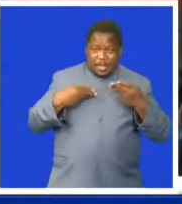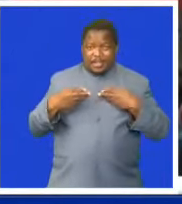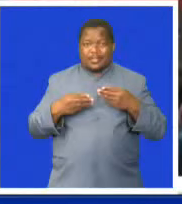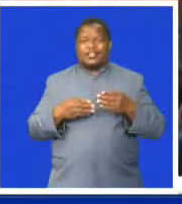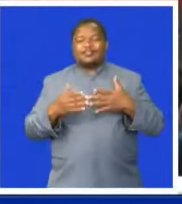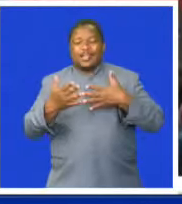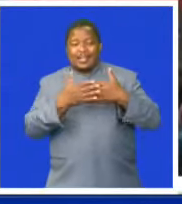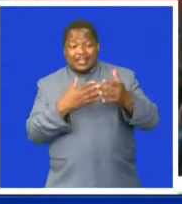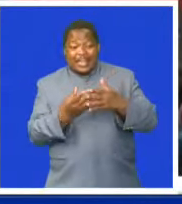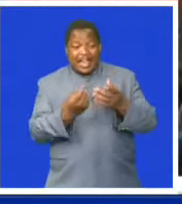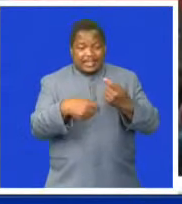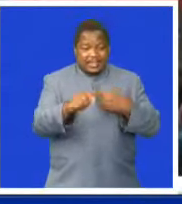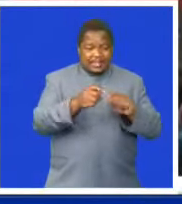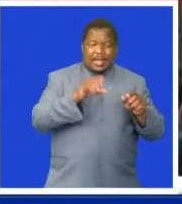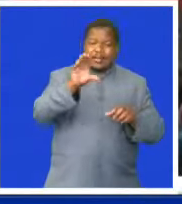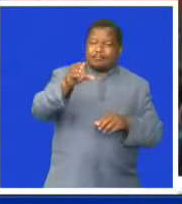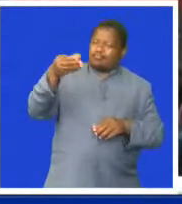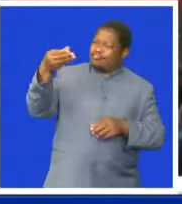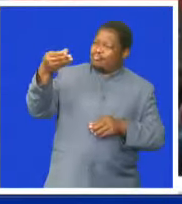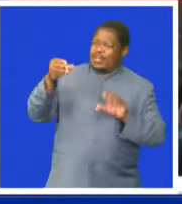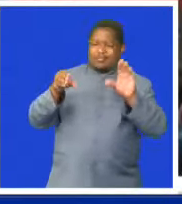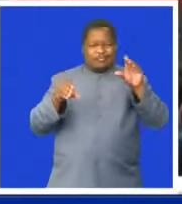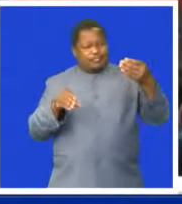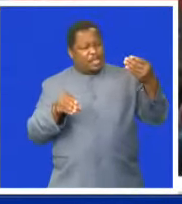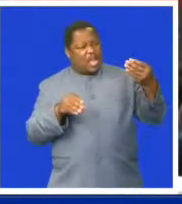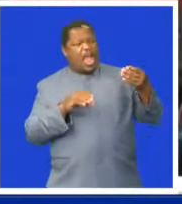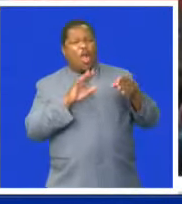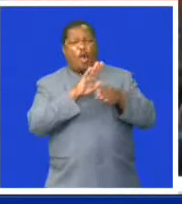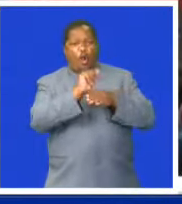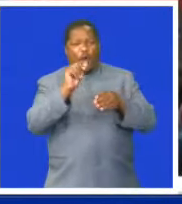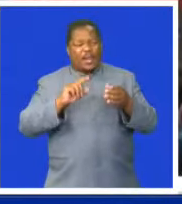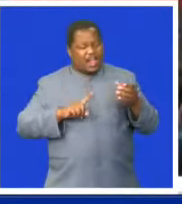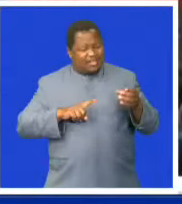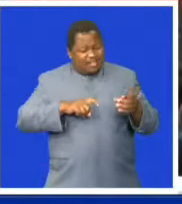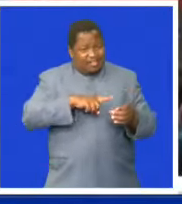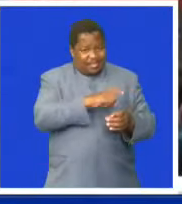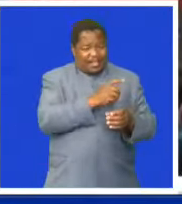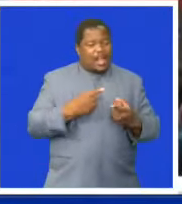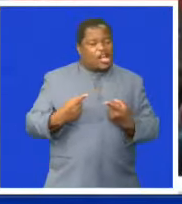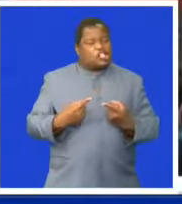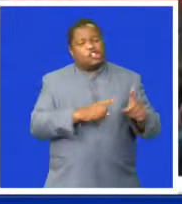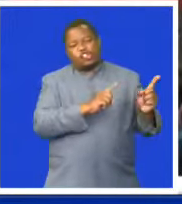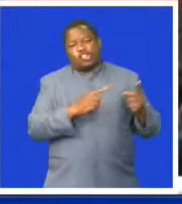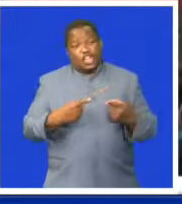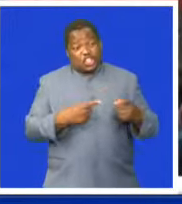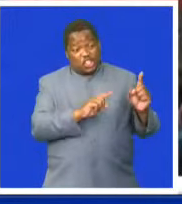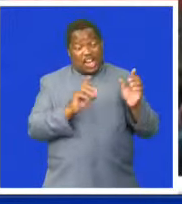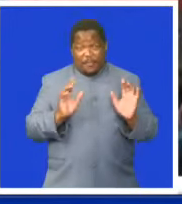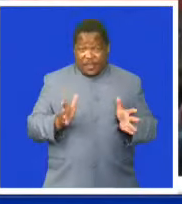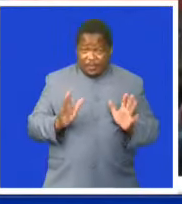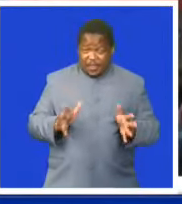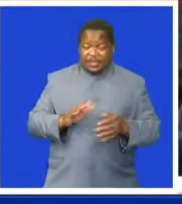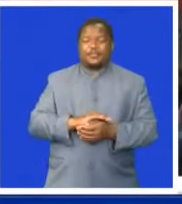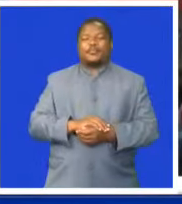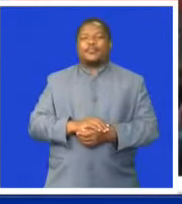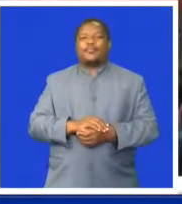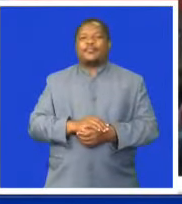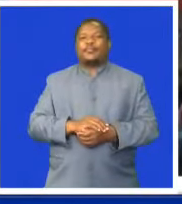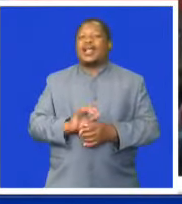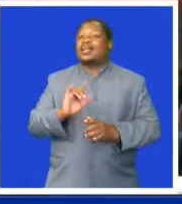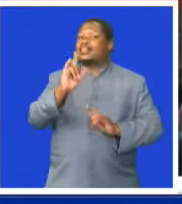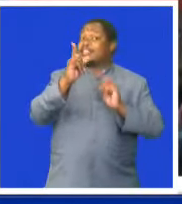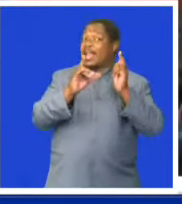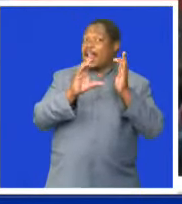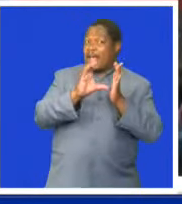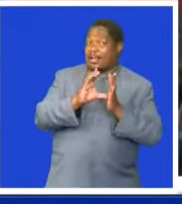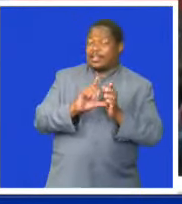esimeni nalokungafiki emazingeni labekubetempilo. Meya welidolobha Jabushiba uthi kungabhadale kahle kwama-rates edolobheni kwenta ukuthi